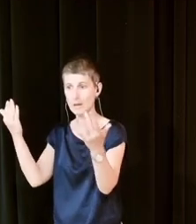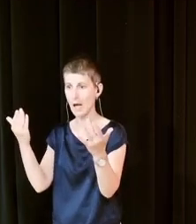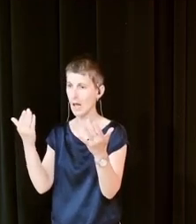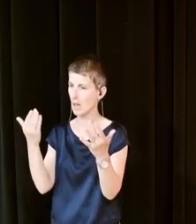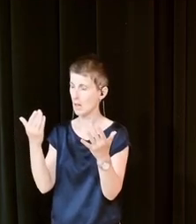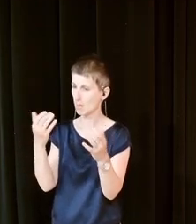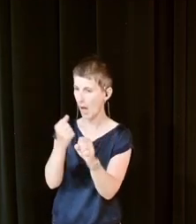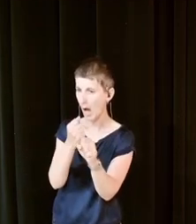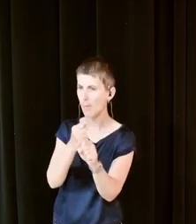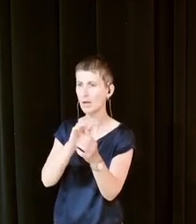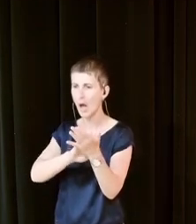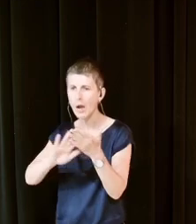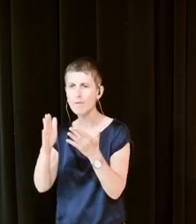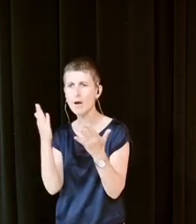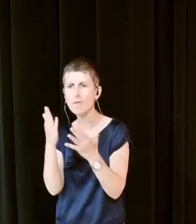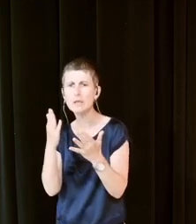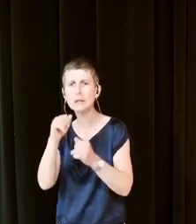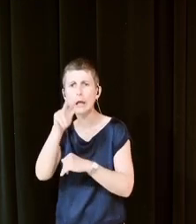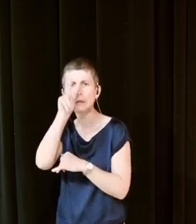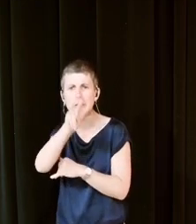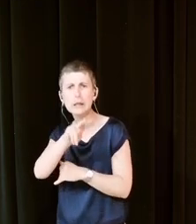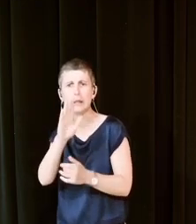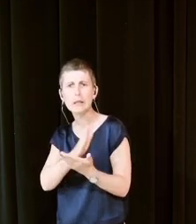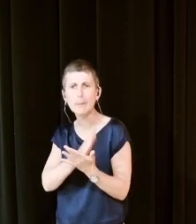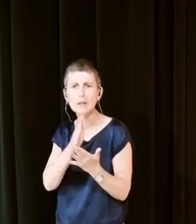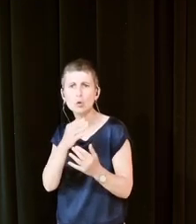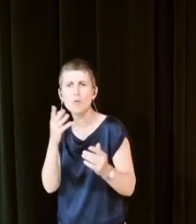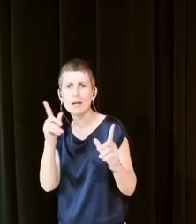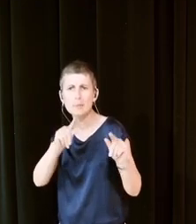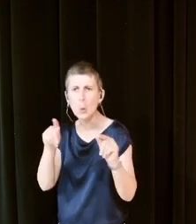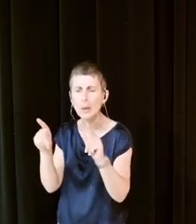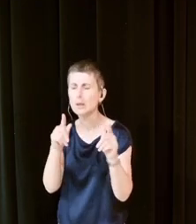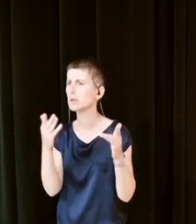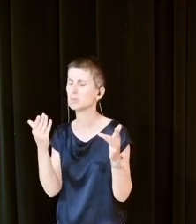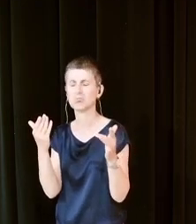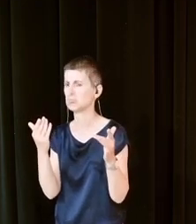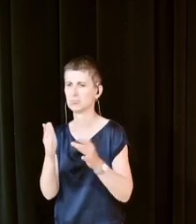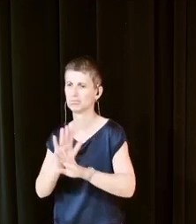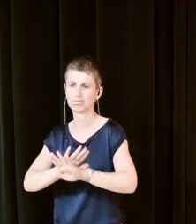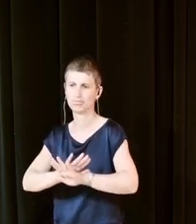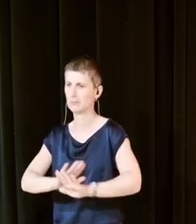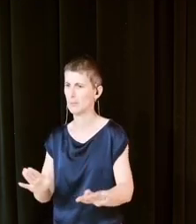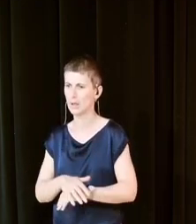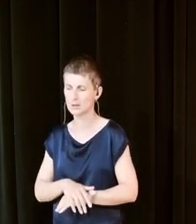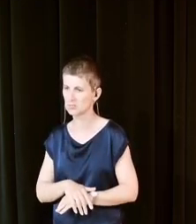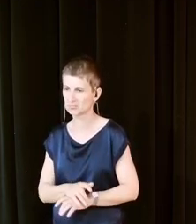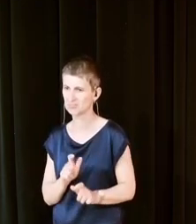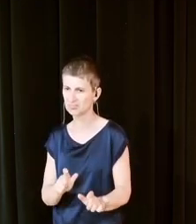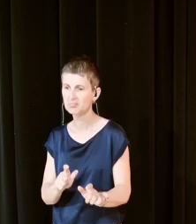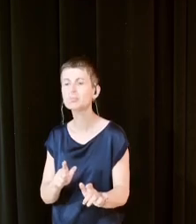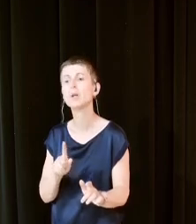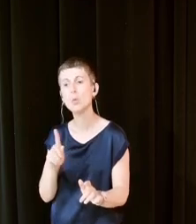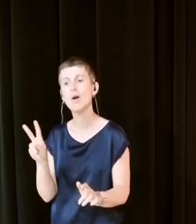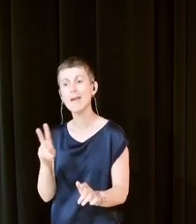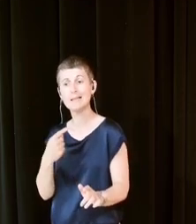Arbeiten reininterpretiert, sondern dass nur derjenige, der es angefertigt hat, auch was dazu